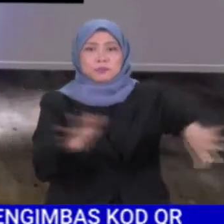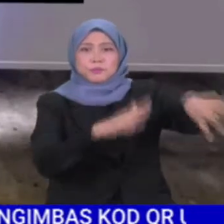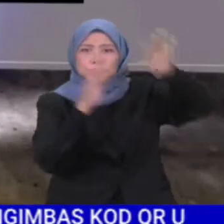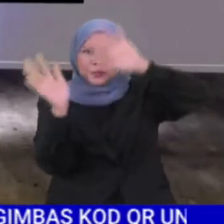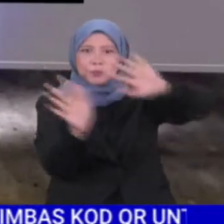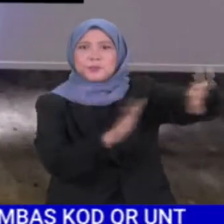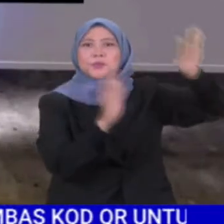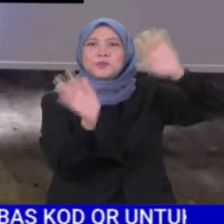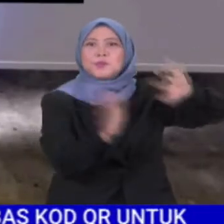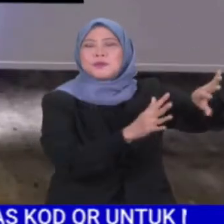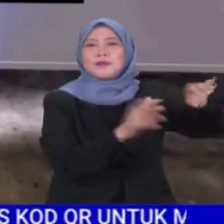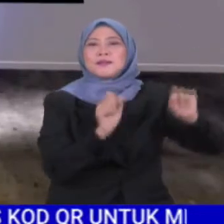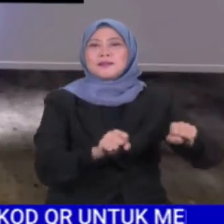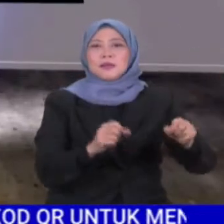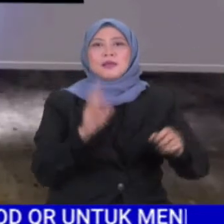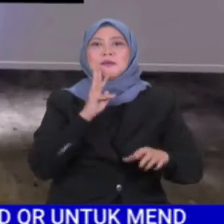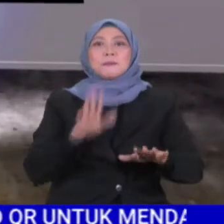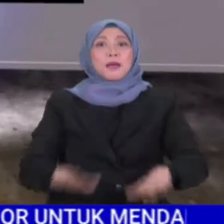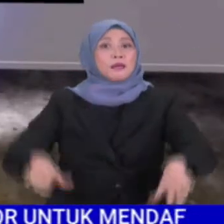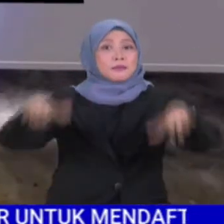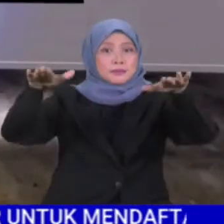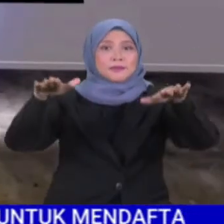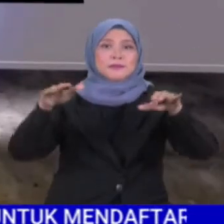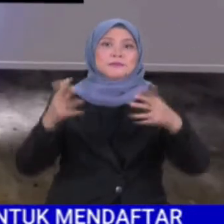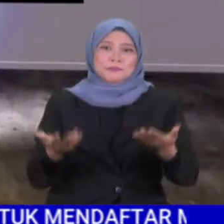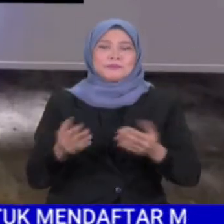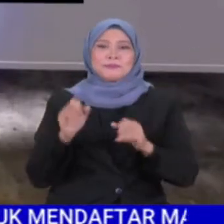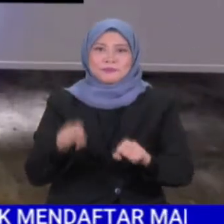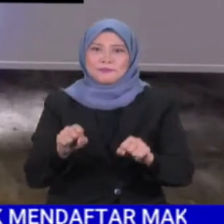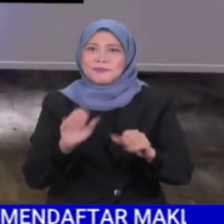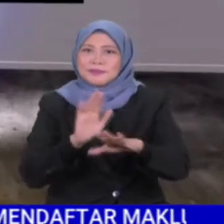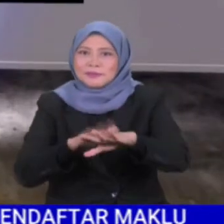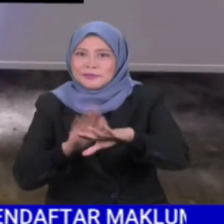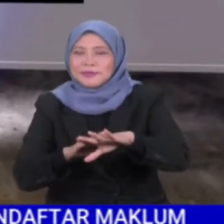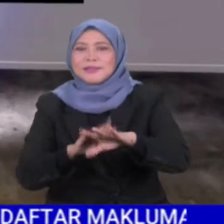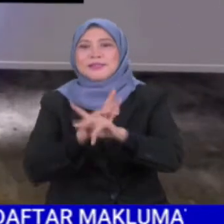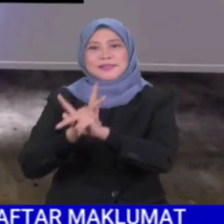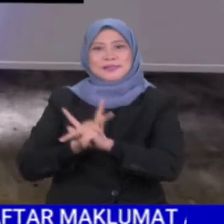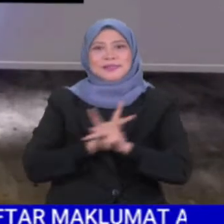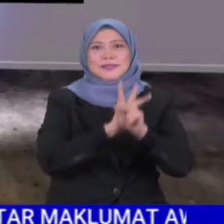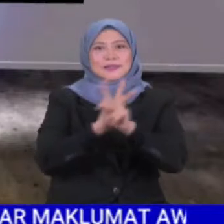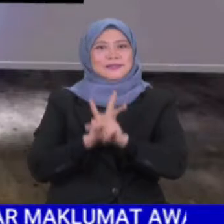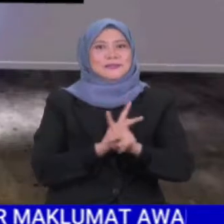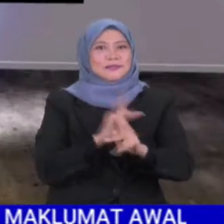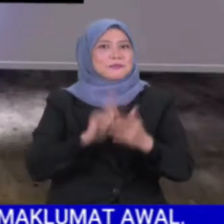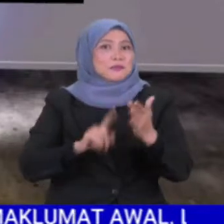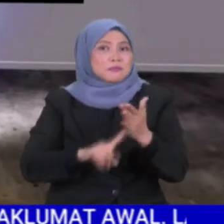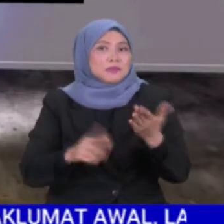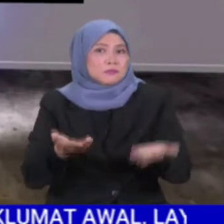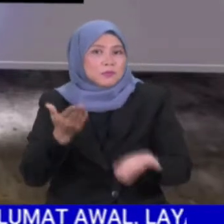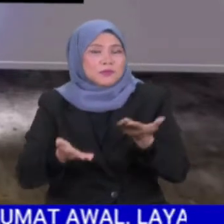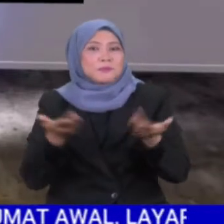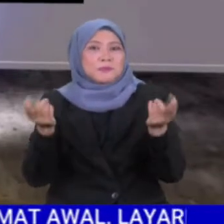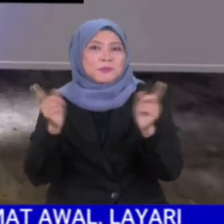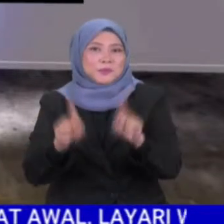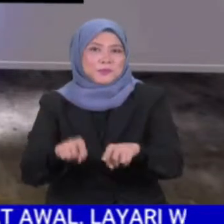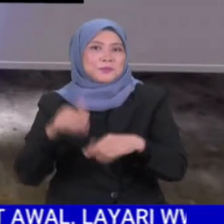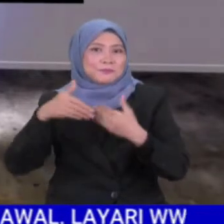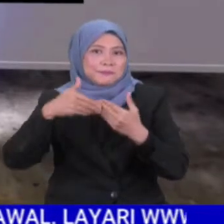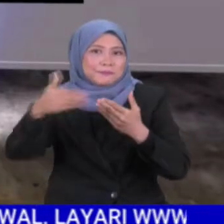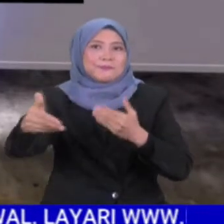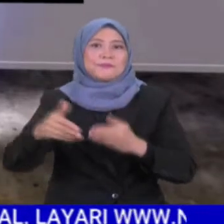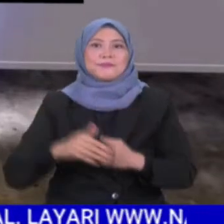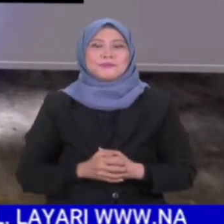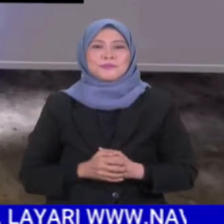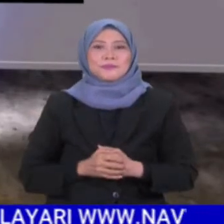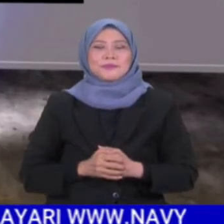kencang dan juga menyebabkan banjir kilat. Oleh itu, orang awam diminta untuk sentiasa berwaspada dengan sebarang kemungkinan yang boleh berlaku. Jangan